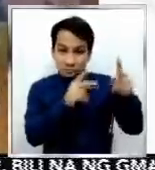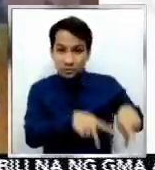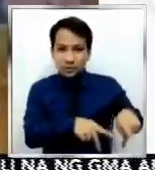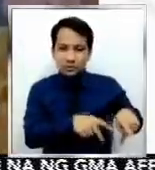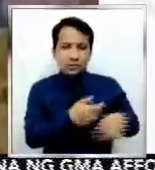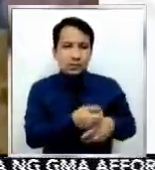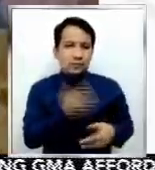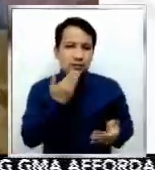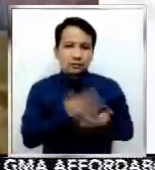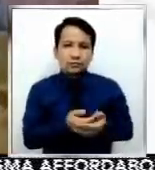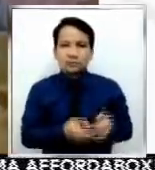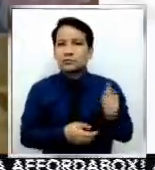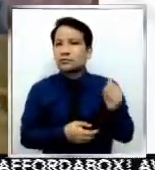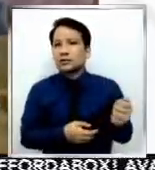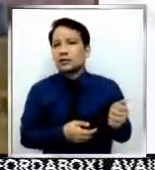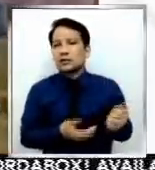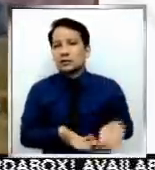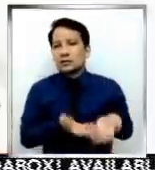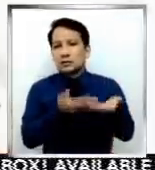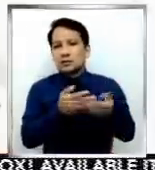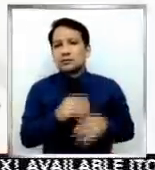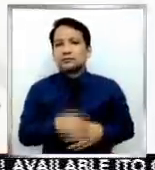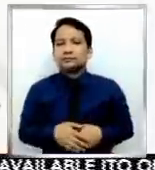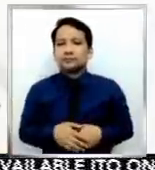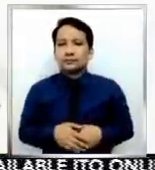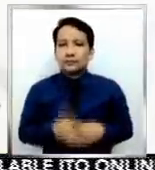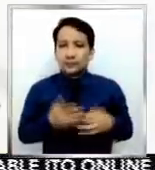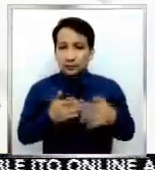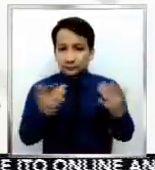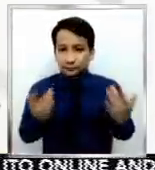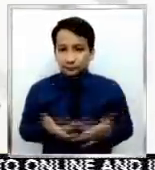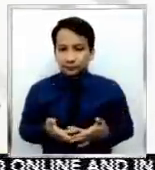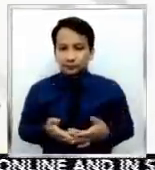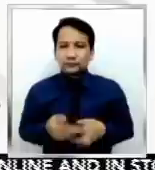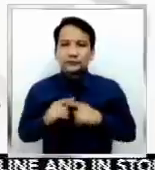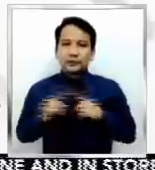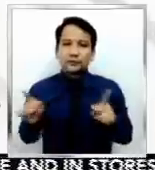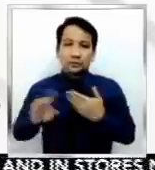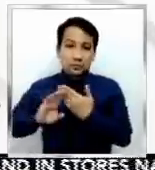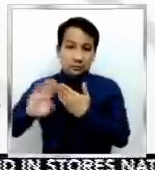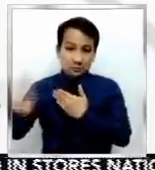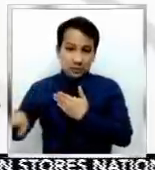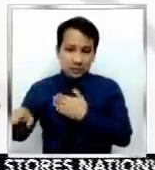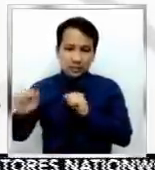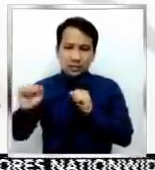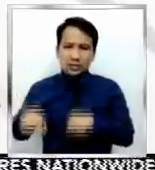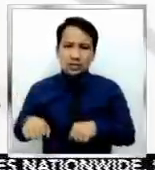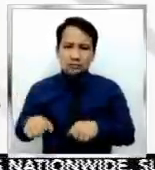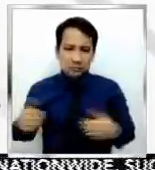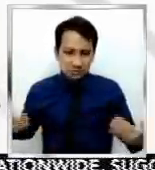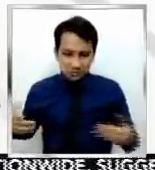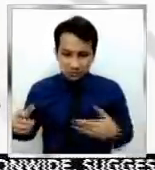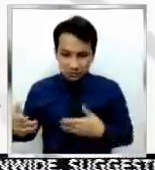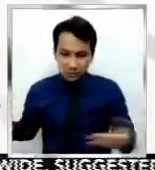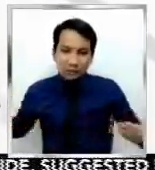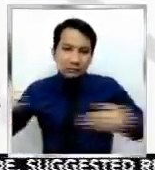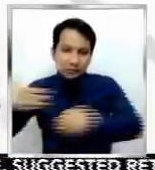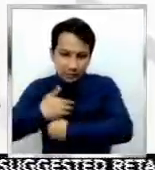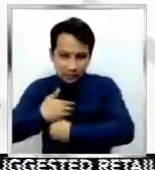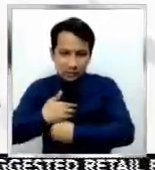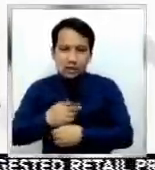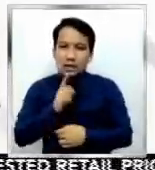niya ng puso niya. Kaya nang maibalik ito sa kanya, napayakap talaga siya, bagay